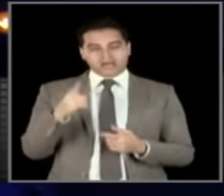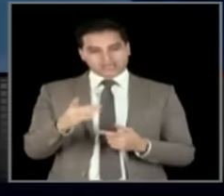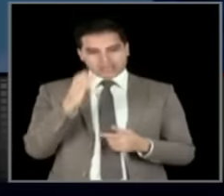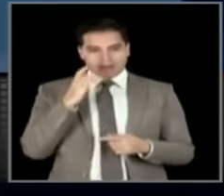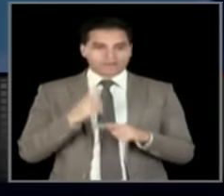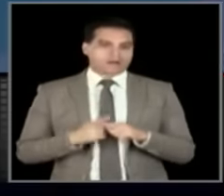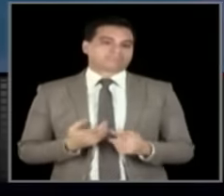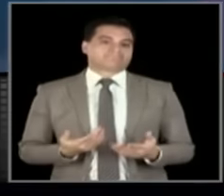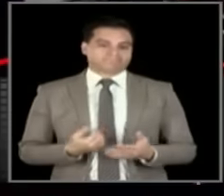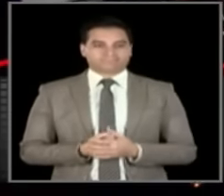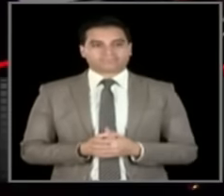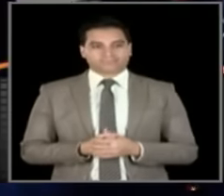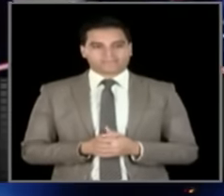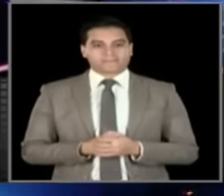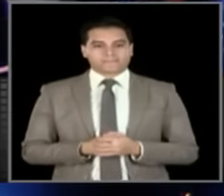إجابة خاطئة.